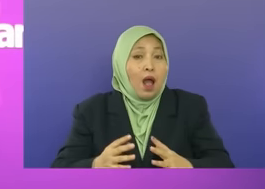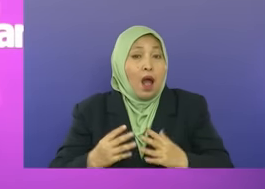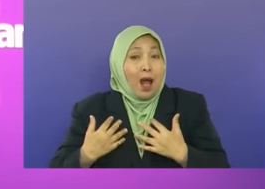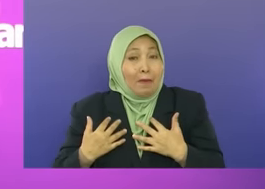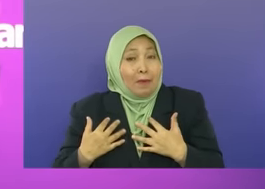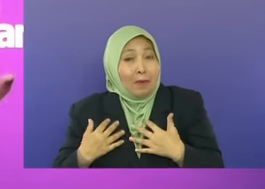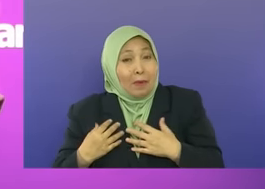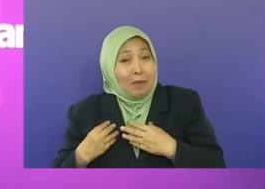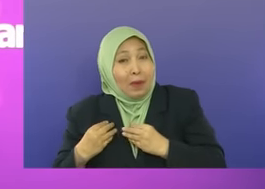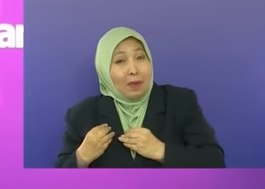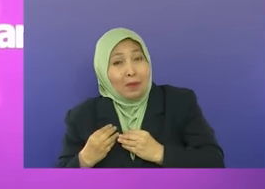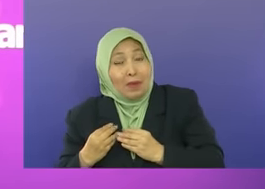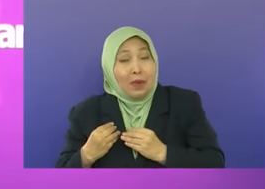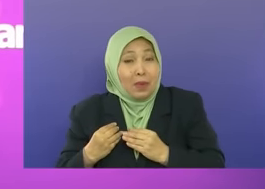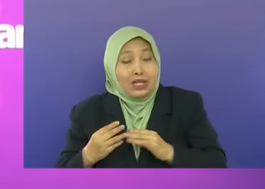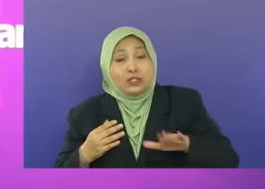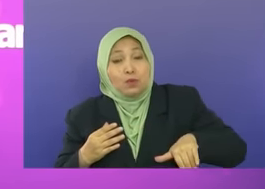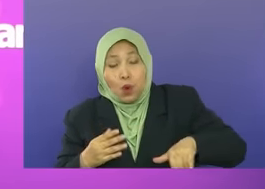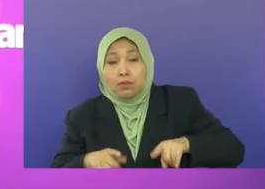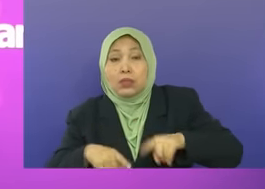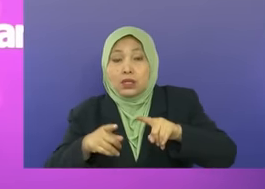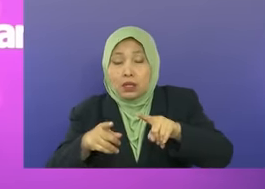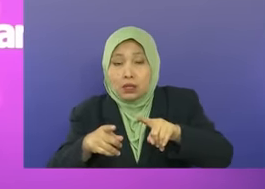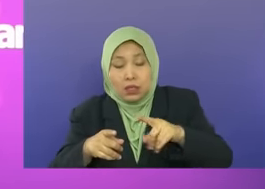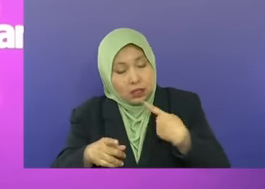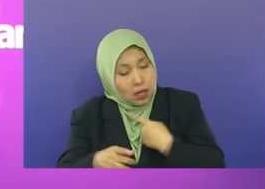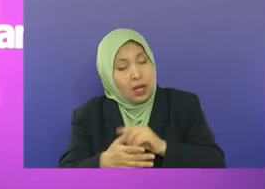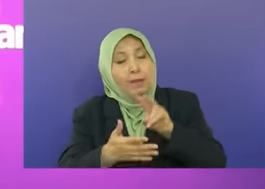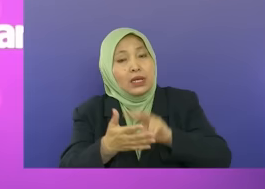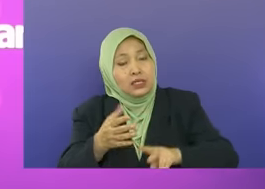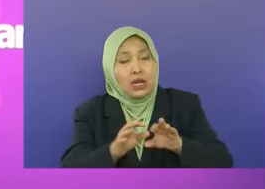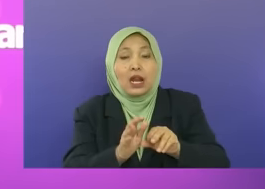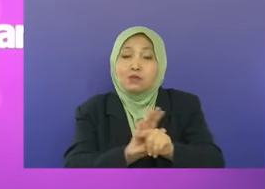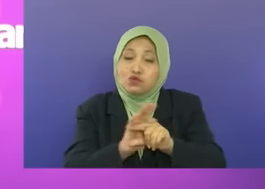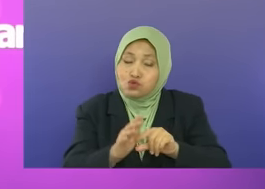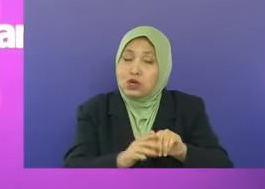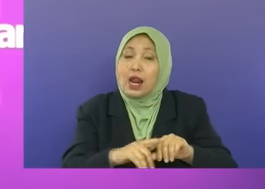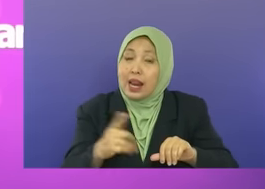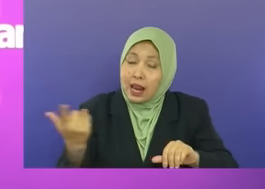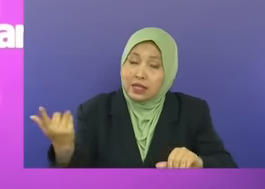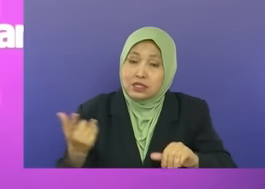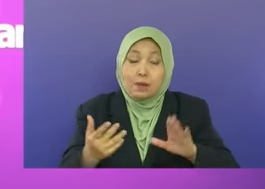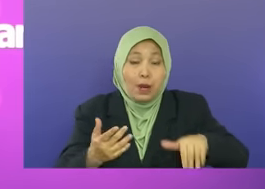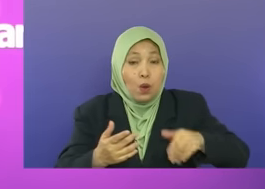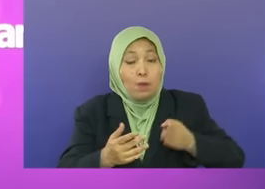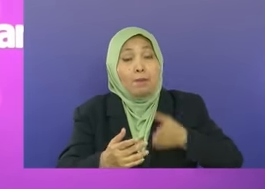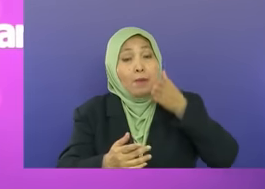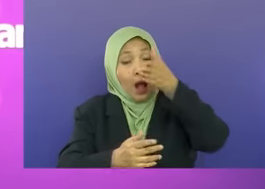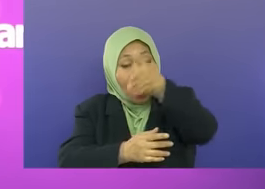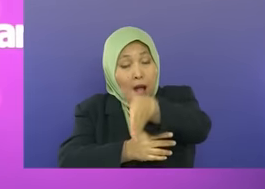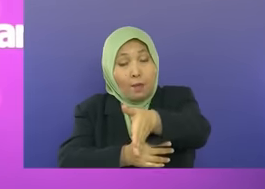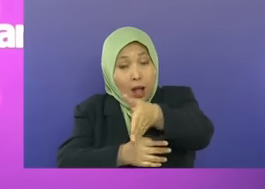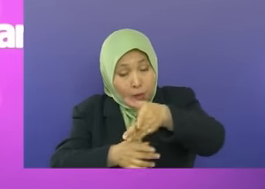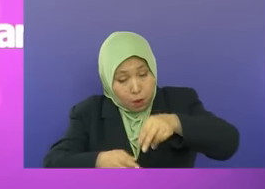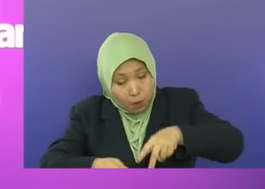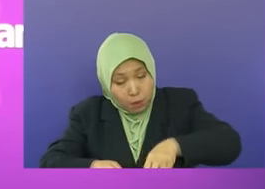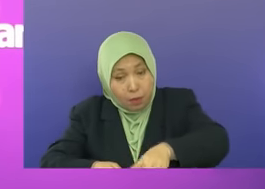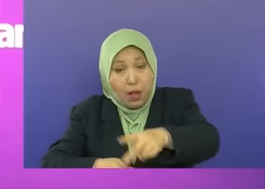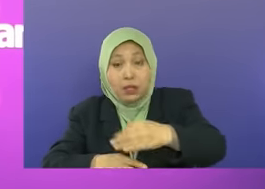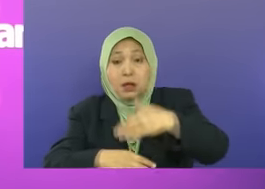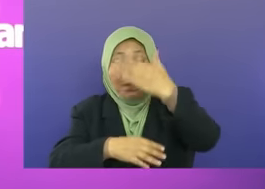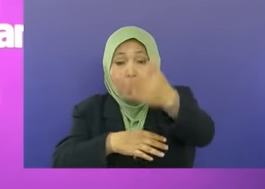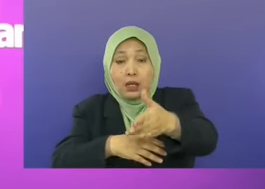karena sebelum mereka pergi itu saja nanti kita akan baca dalam surah lain sebelum mereka pergi menyeberang Nabi Musa depan laut